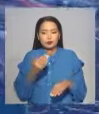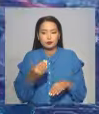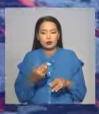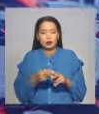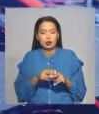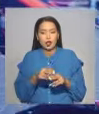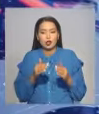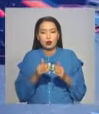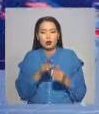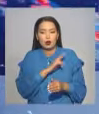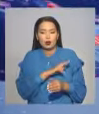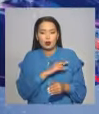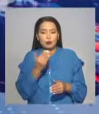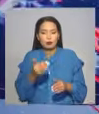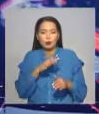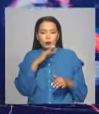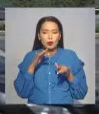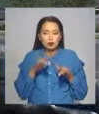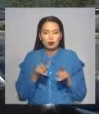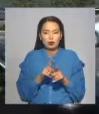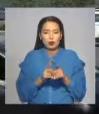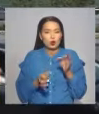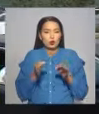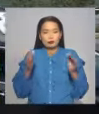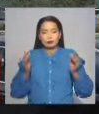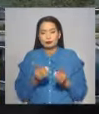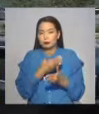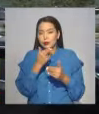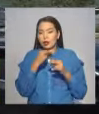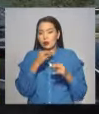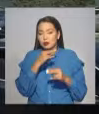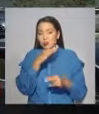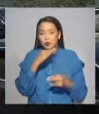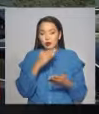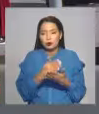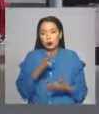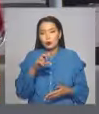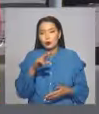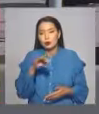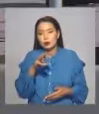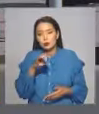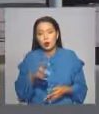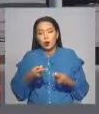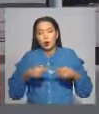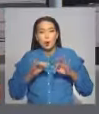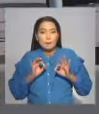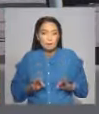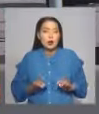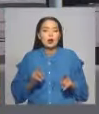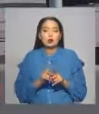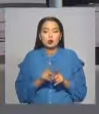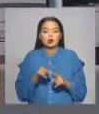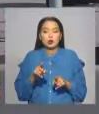суда, приняв решение на своем уровне, не снижается. Другими словами, работы омбудсменов и органов прокуратуры теперь не почет и край.